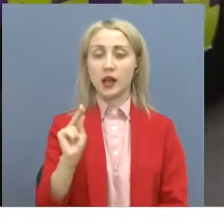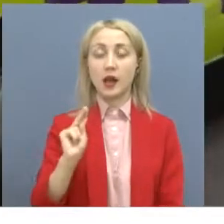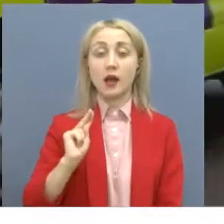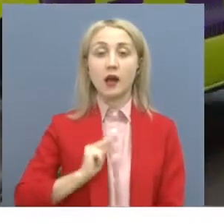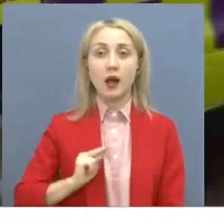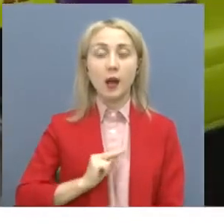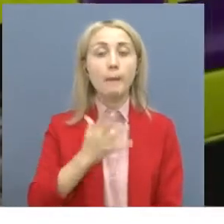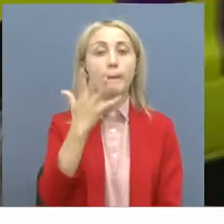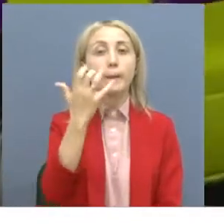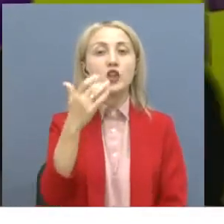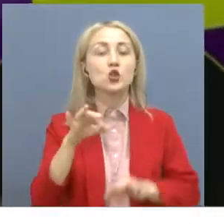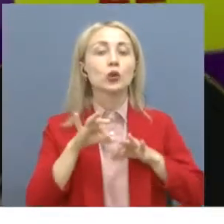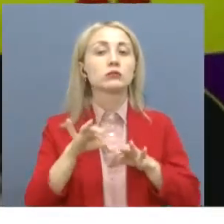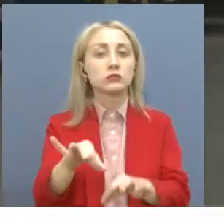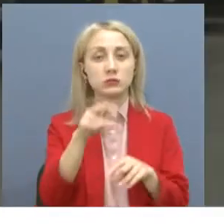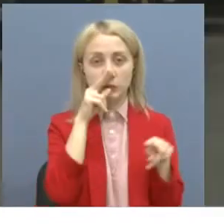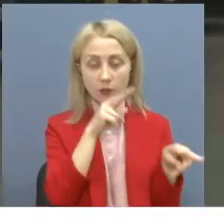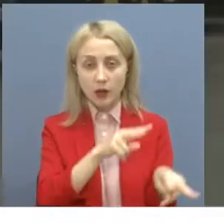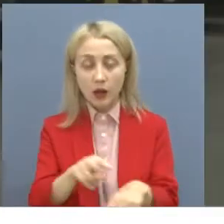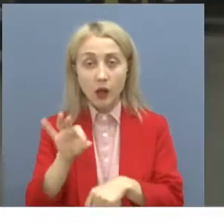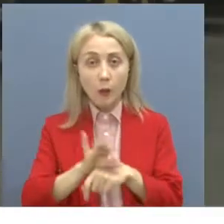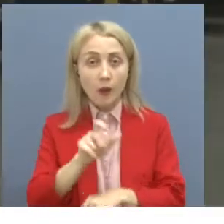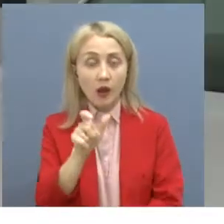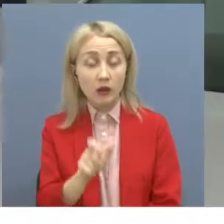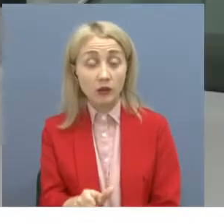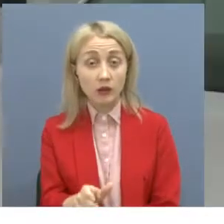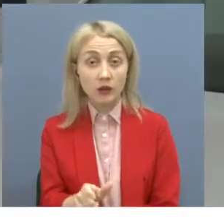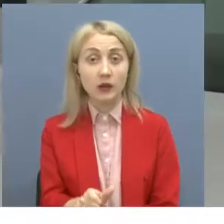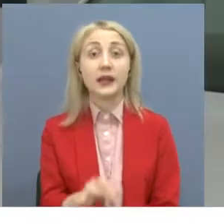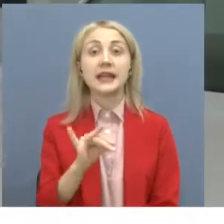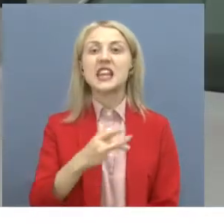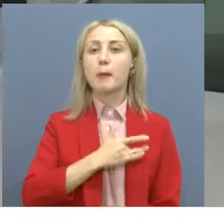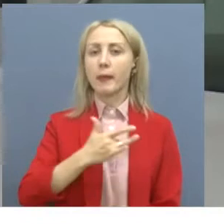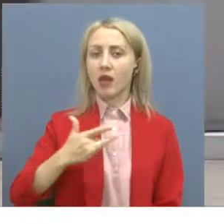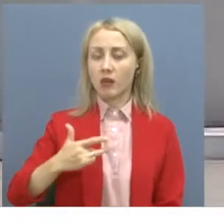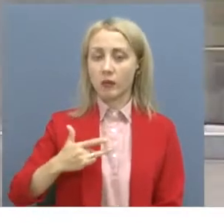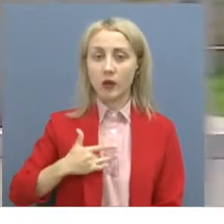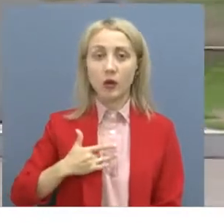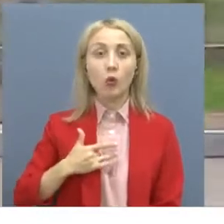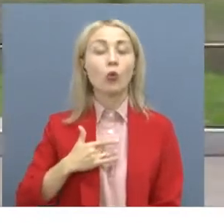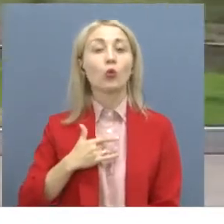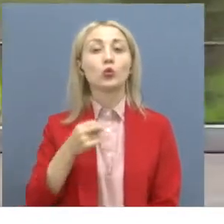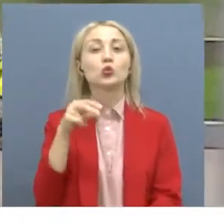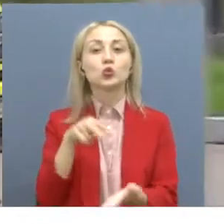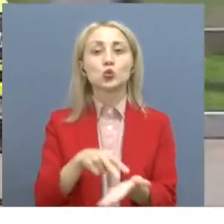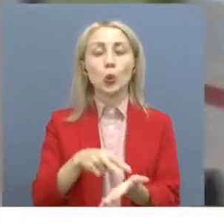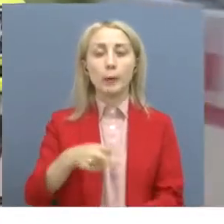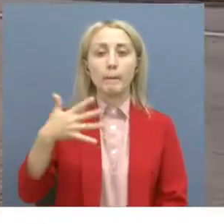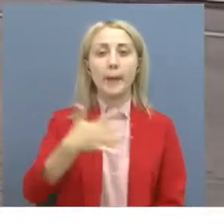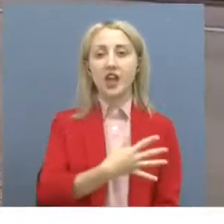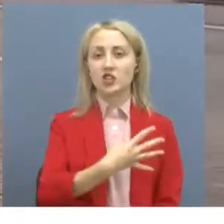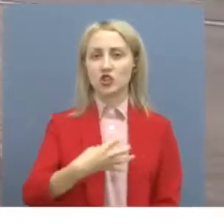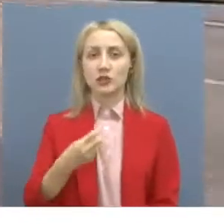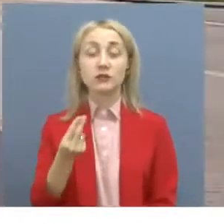500 мобилді медициналық бригада жұмысын бастаған. Оның қызмет құны 5400 теңге деп белгіленген. Бірақ қаражат сіздің қалтаңыздан